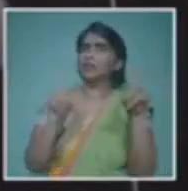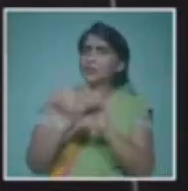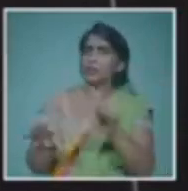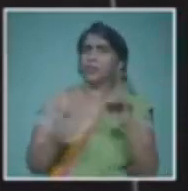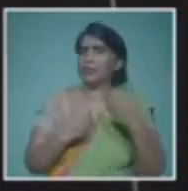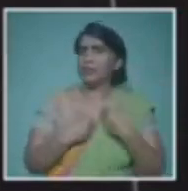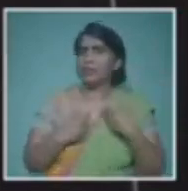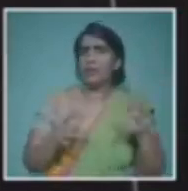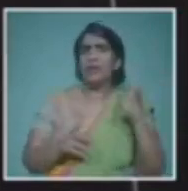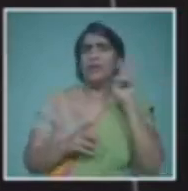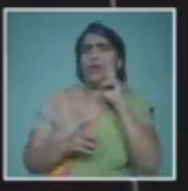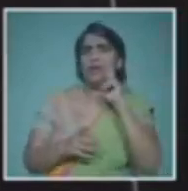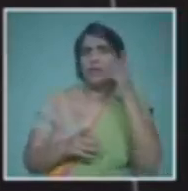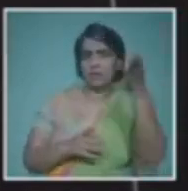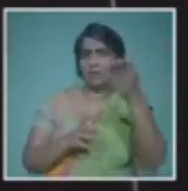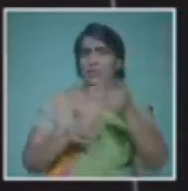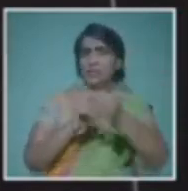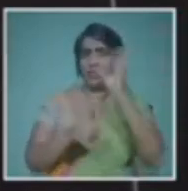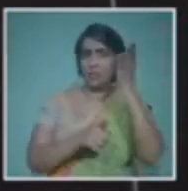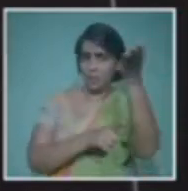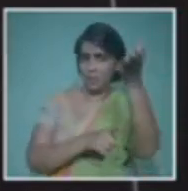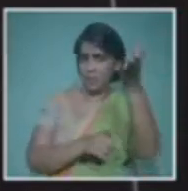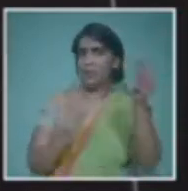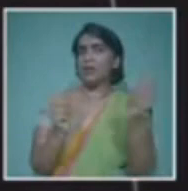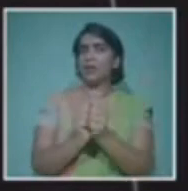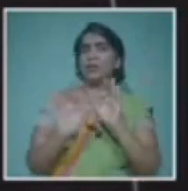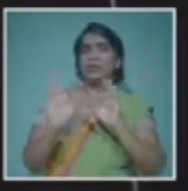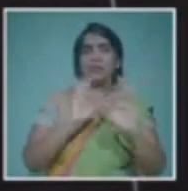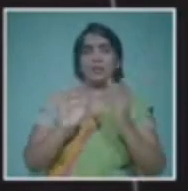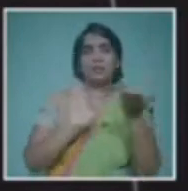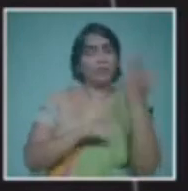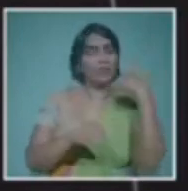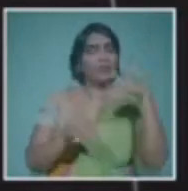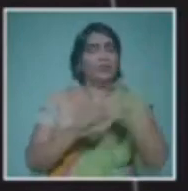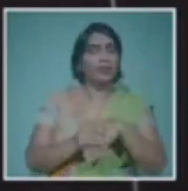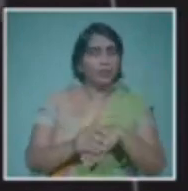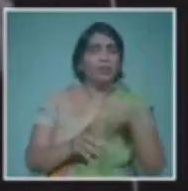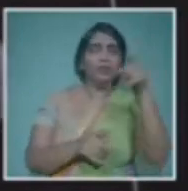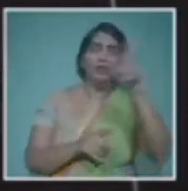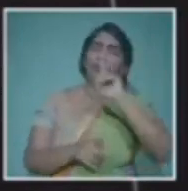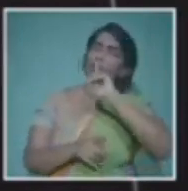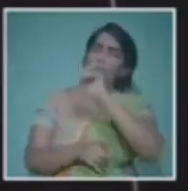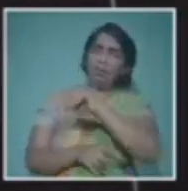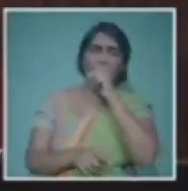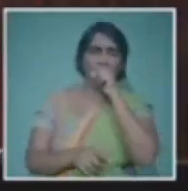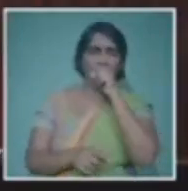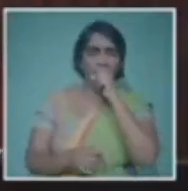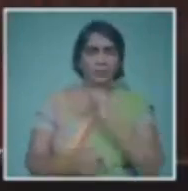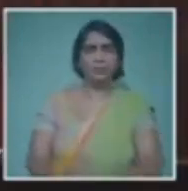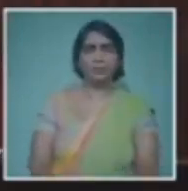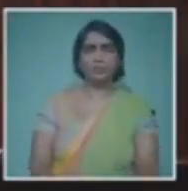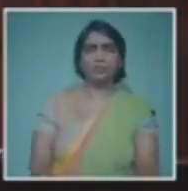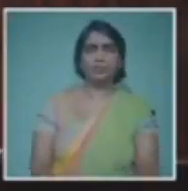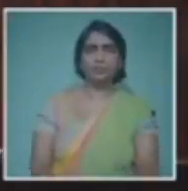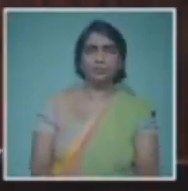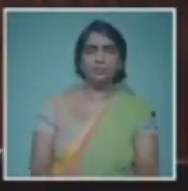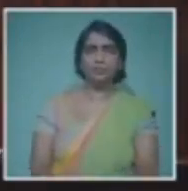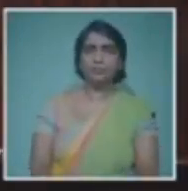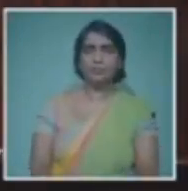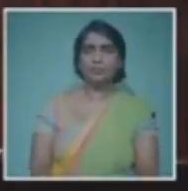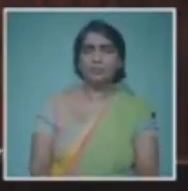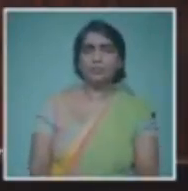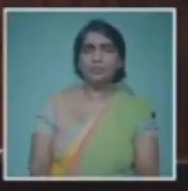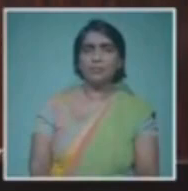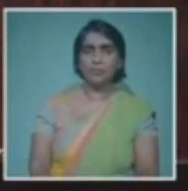නෙමෙයි කරේ. රනිල් වික්‍රමසිංහ මෙතුමාගේ ජනාධිපතිතුමා තමයි යාපාල ආණ්ඩුවේ දායක කරේ. ඒ එතුමාට ඒ කියන්න දෙන්න. හරි. ඔව්.